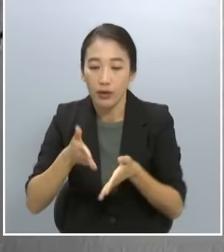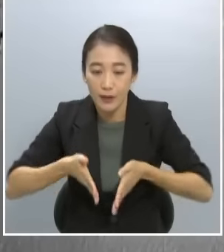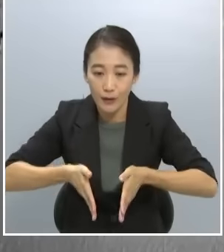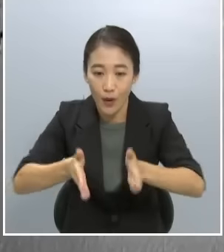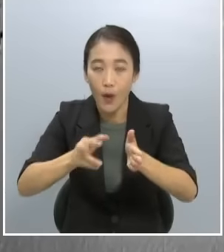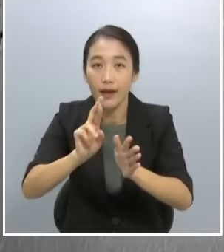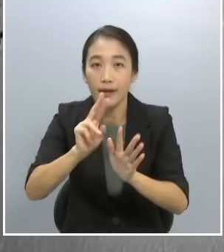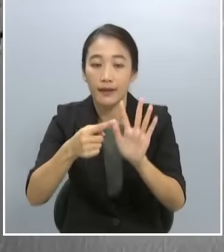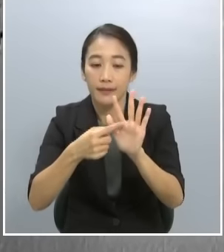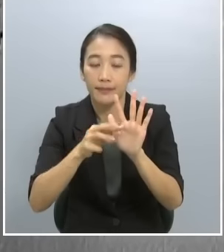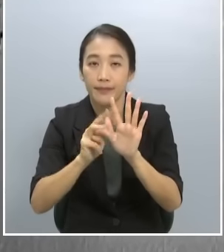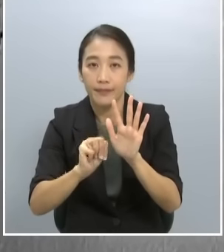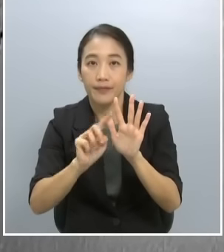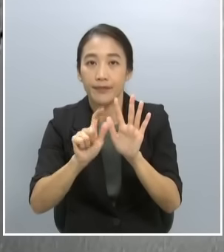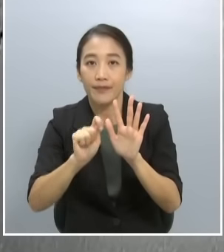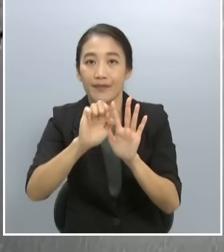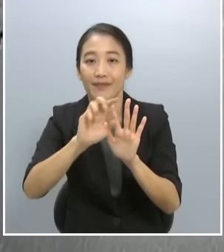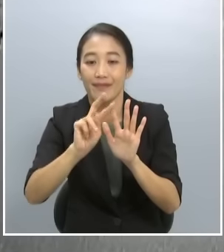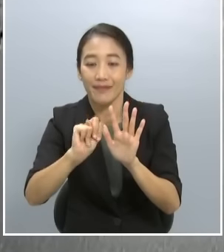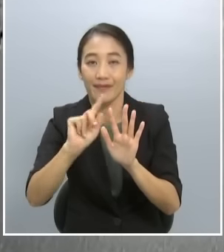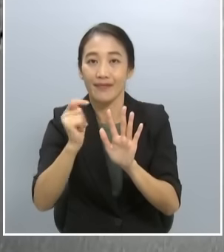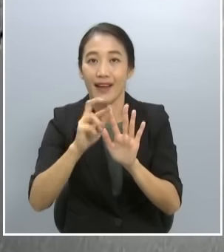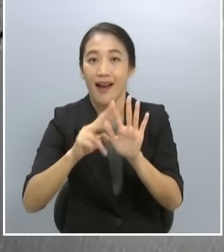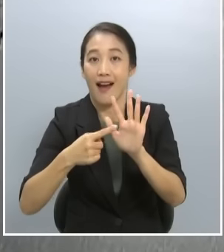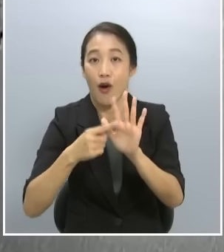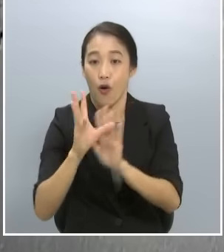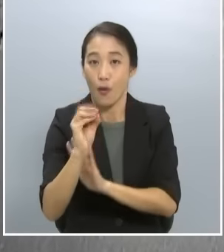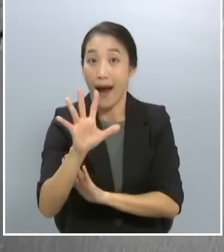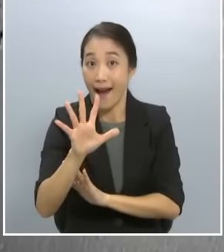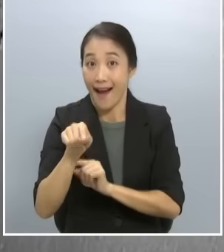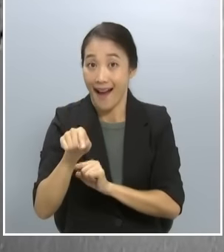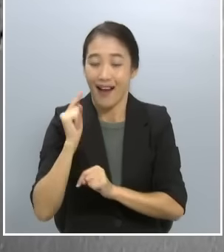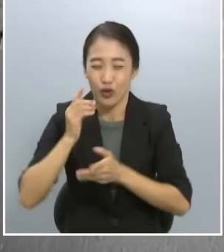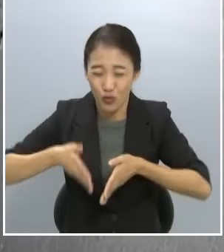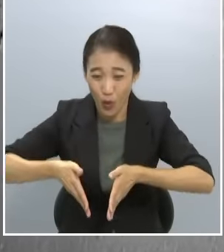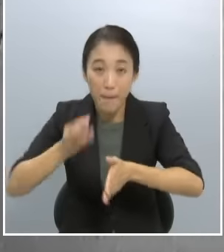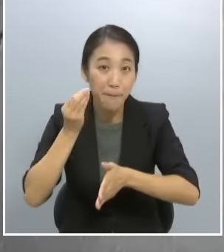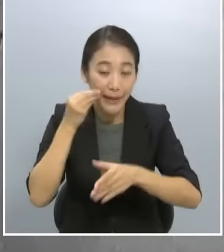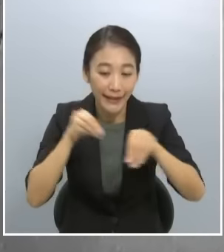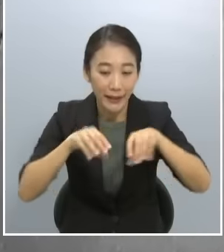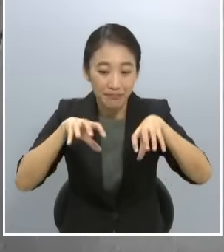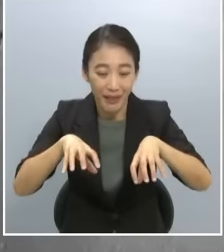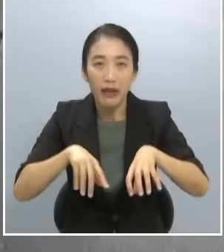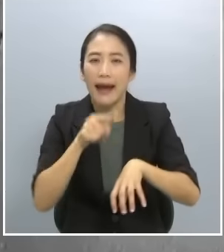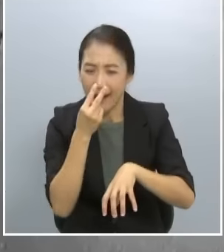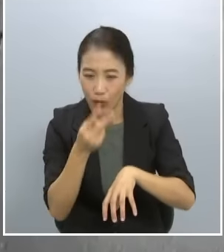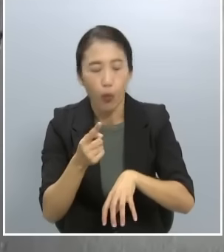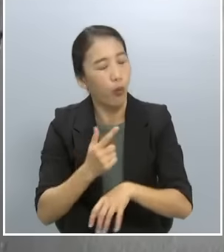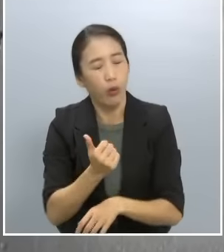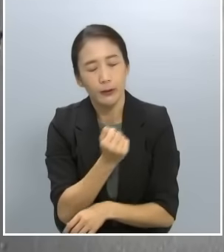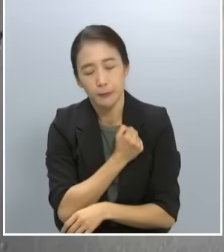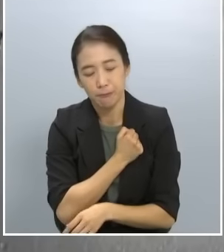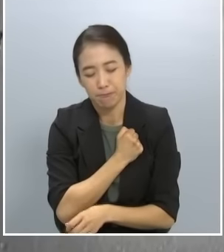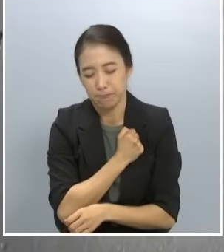จะเห็นนะว่าเพื่อนบ้านเองเนี่ยขว้างปาสิ่งของขยงขยะต่างๆนานาเนี่ยครับมาในพื้นที่ของบ้านเธอเองเนี่ยทนปัญหานี้มา10ปีแล้วนะ